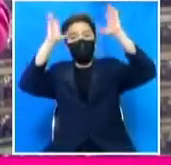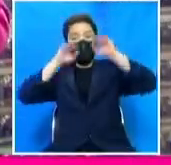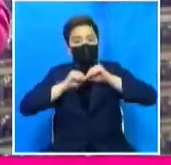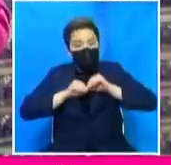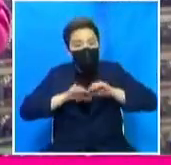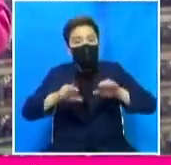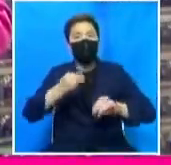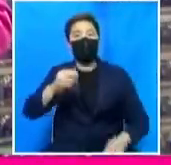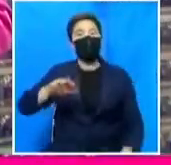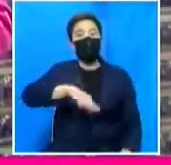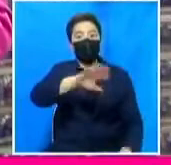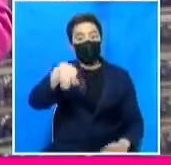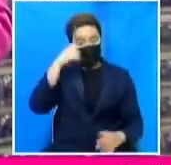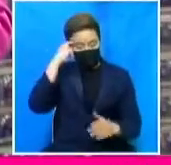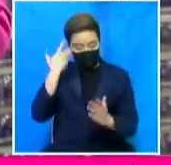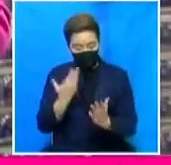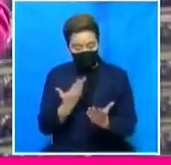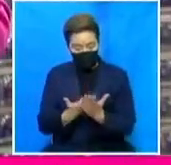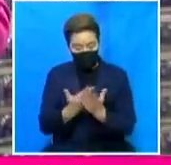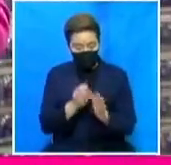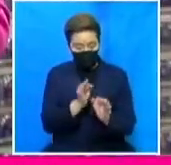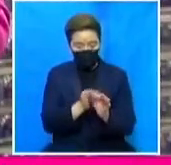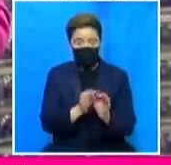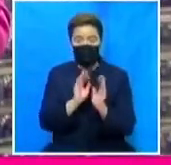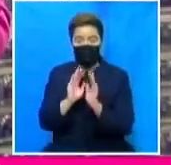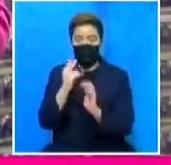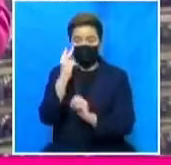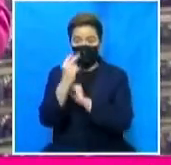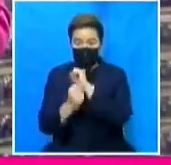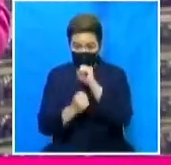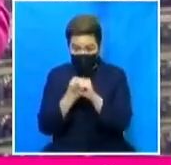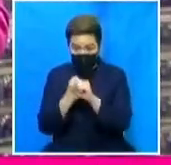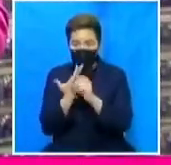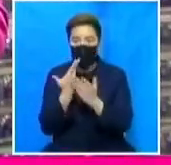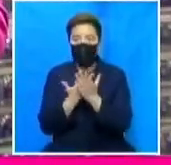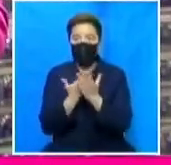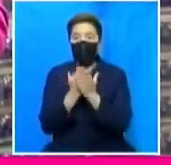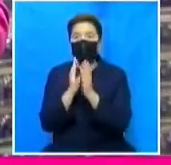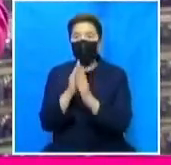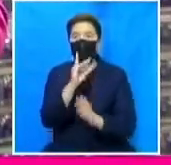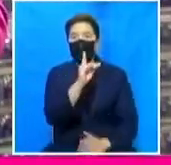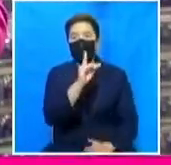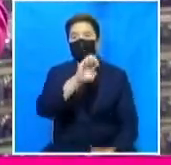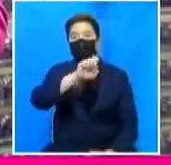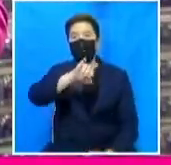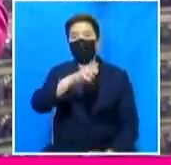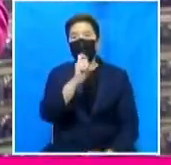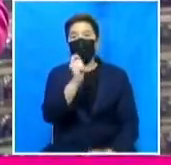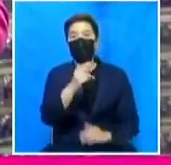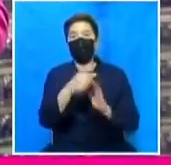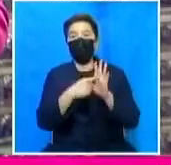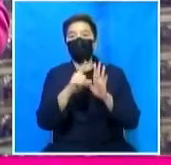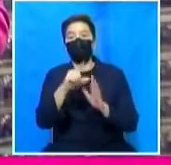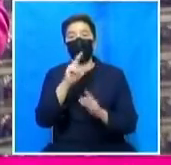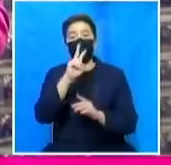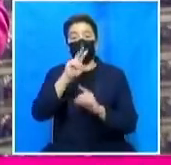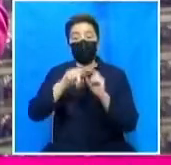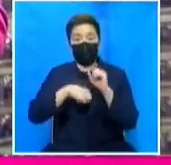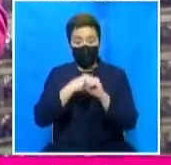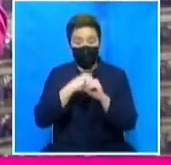ำหรับผู้ที่ฝากสลากออมสินพิเศษ2ปีและสลากออมสินพิเศษดิจิทัล2ปีระหว่างวันที่2กรกฎา